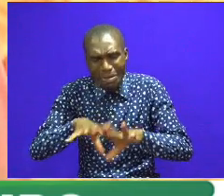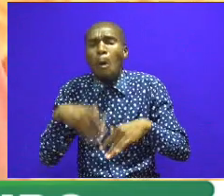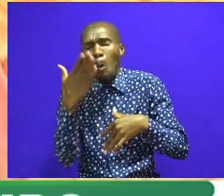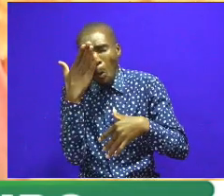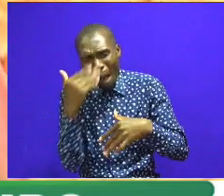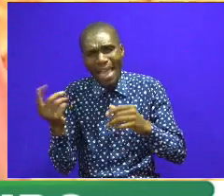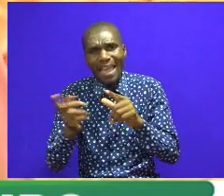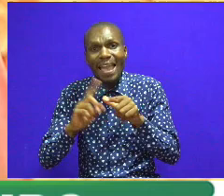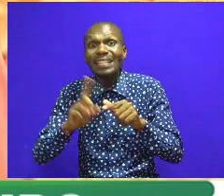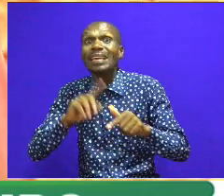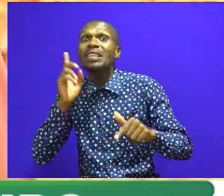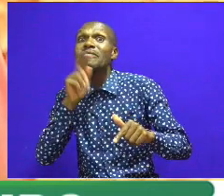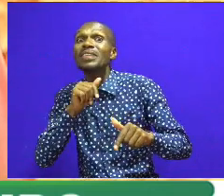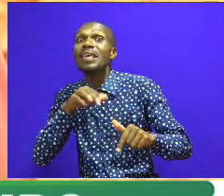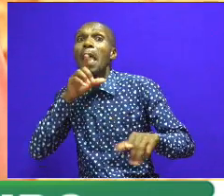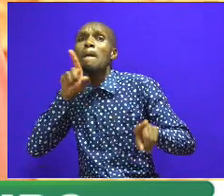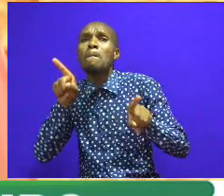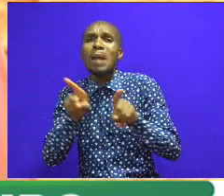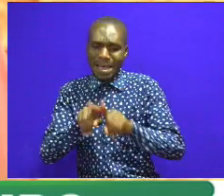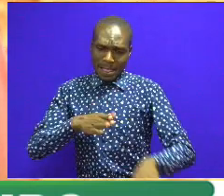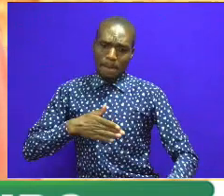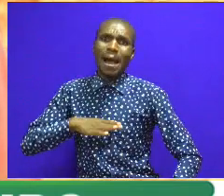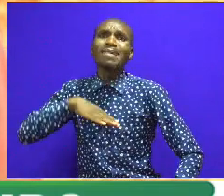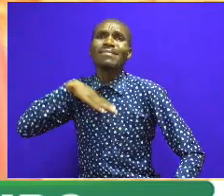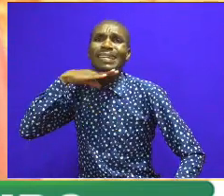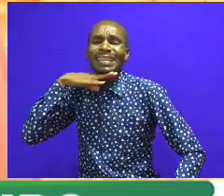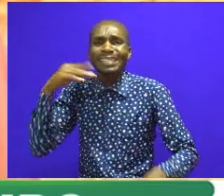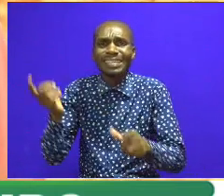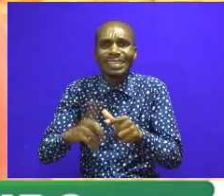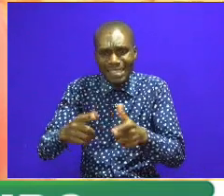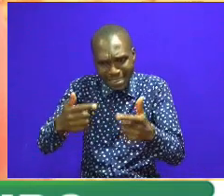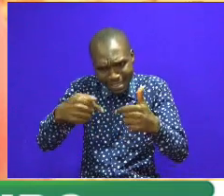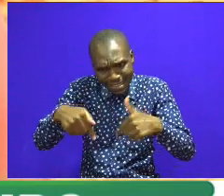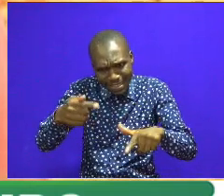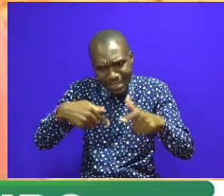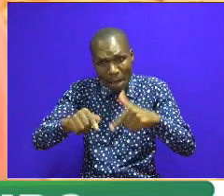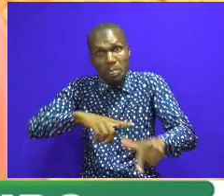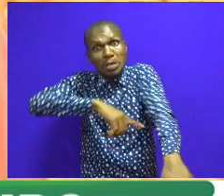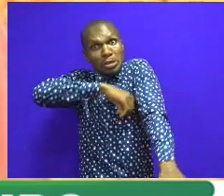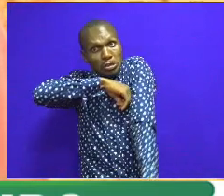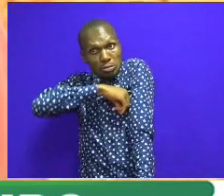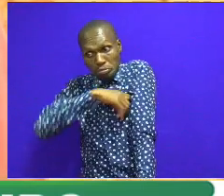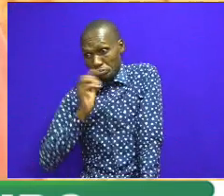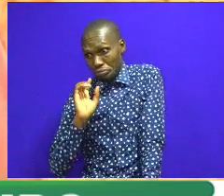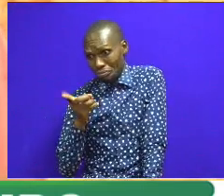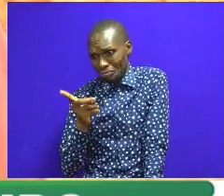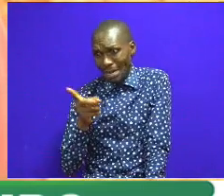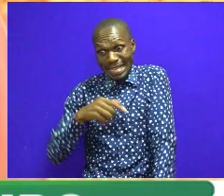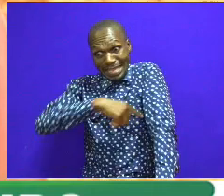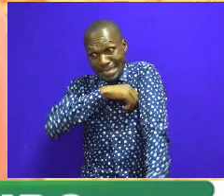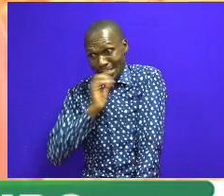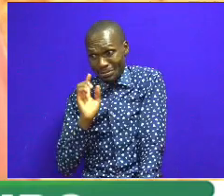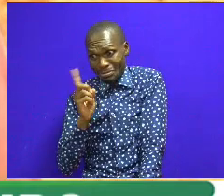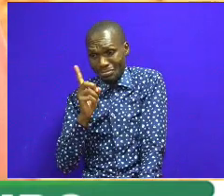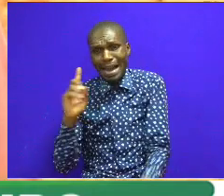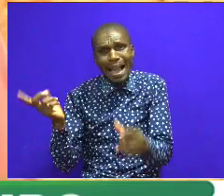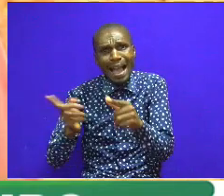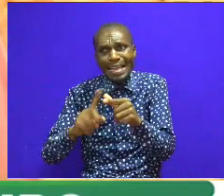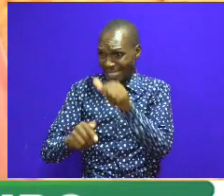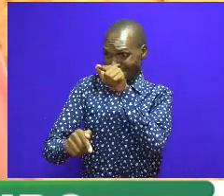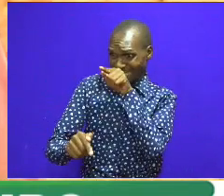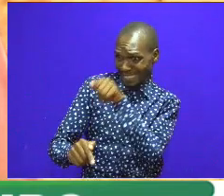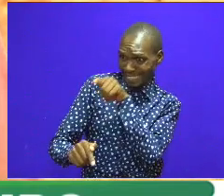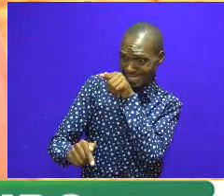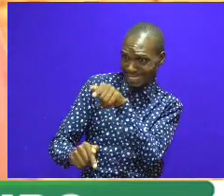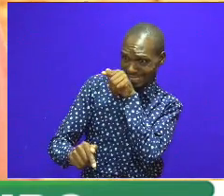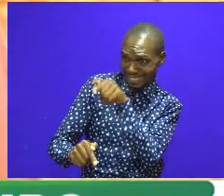bako lete mumuro minta kuete. Bachete omogambi. Thomas Nyangaguo mbui. Nere